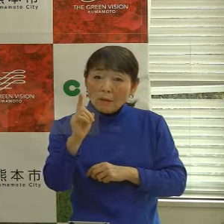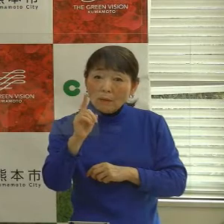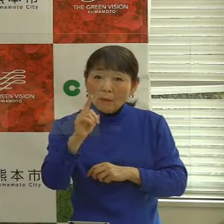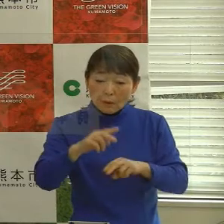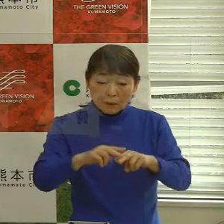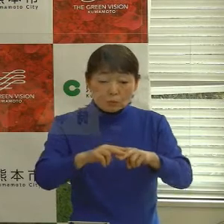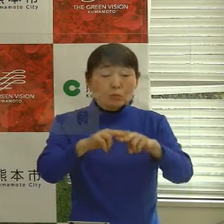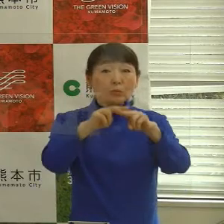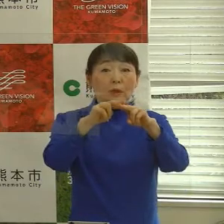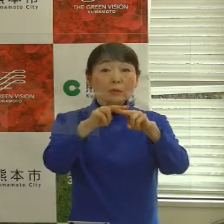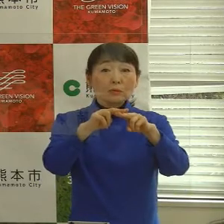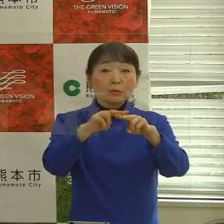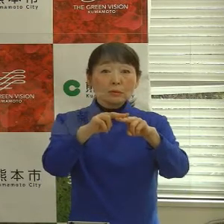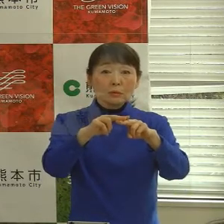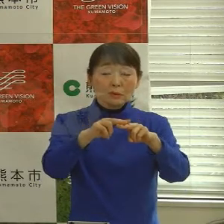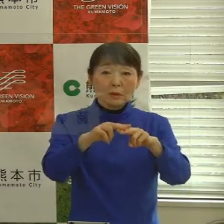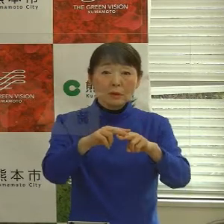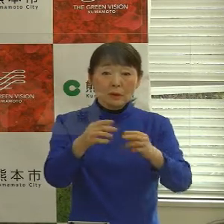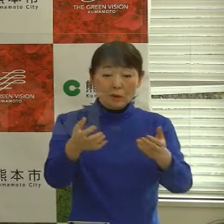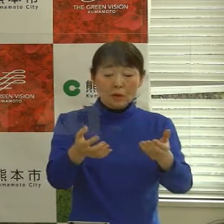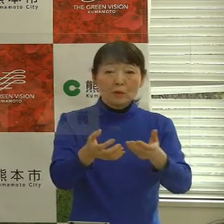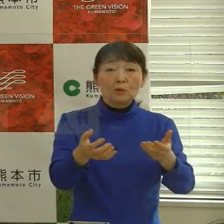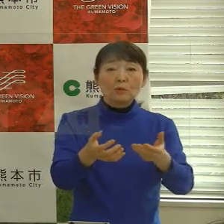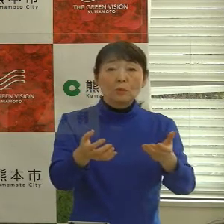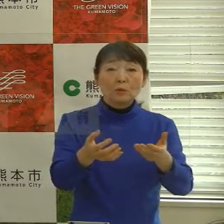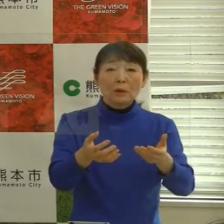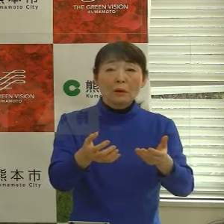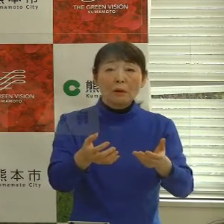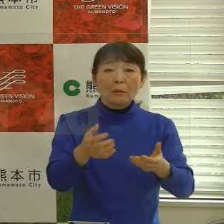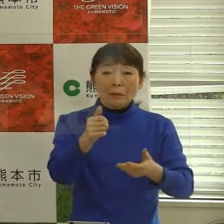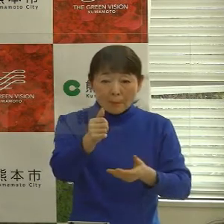充電するのにそれは私物だからダメなん